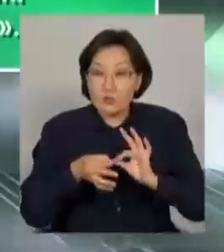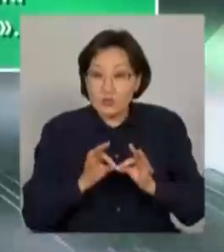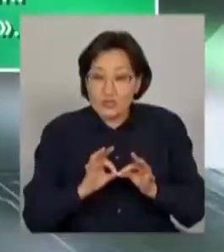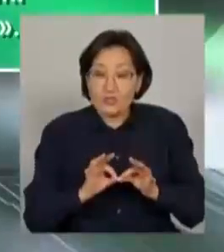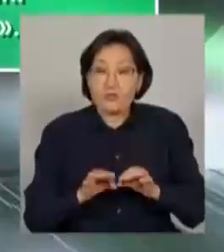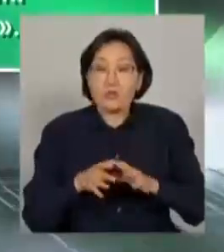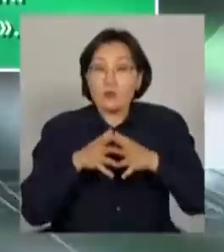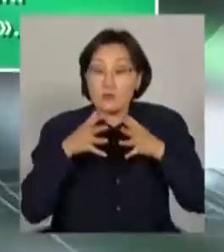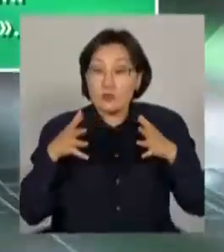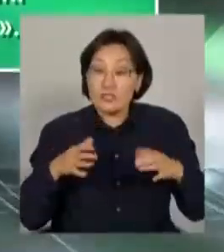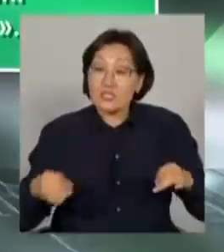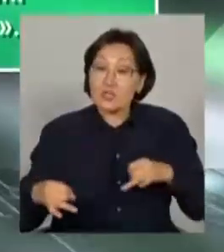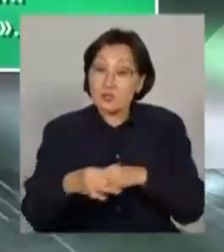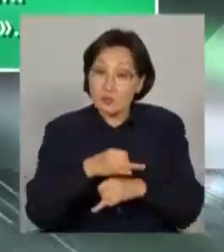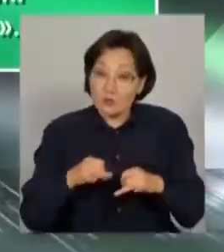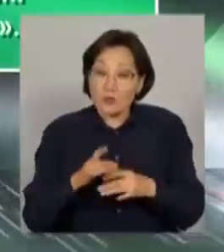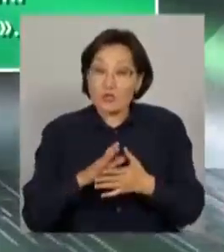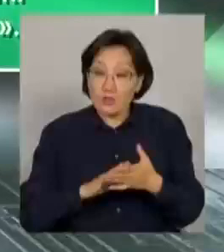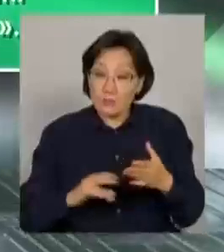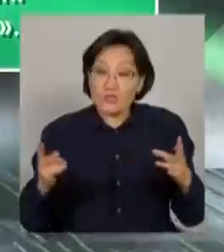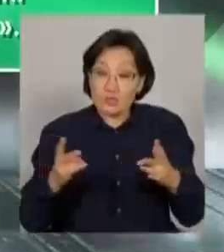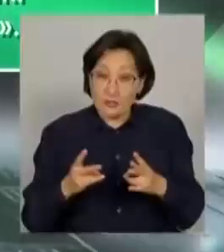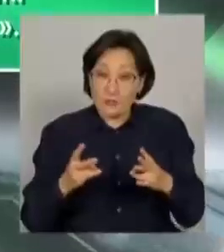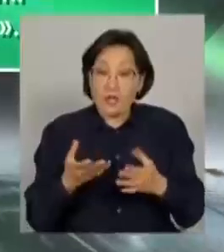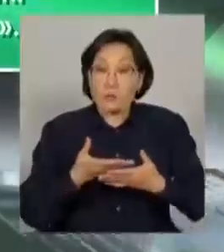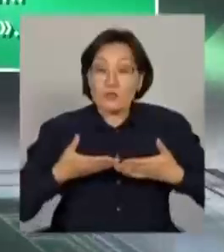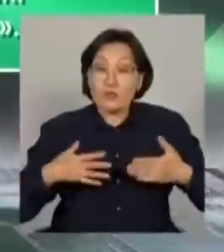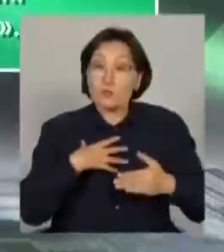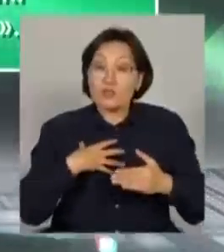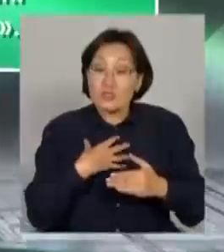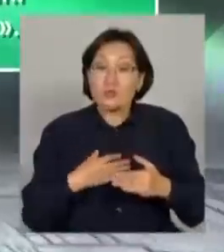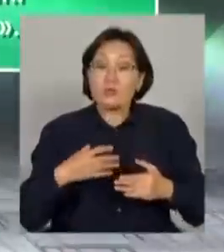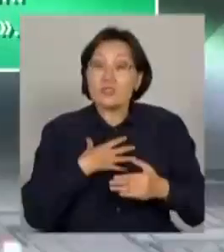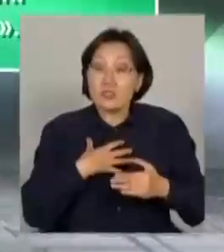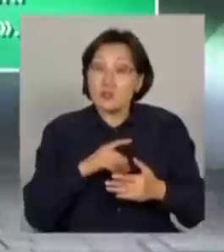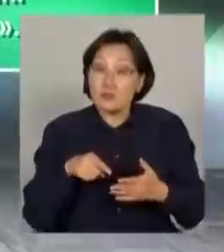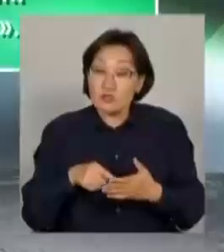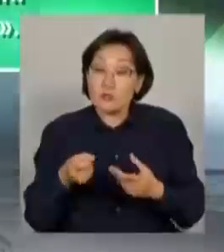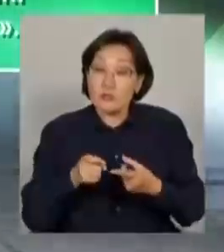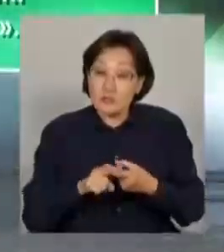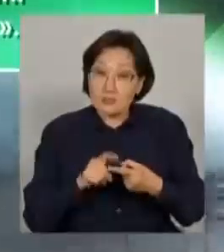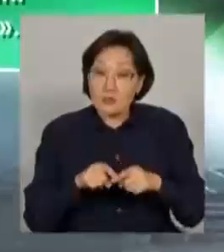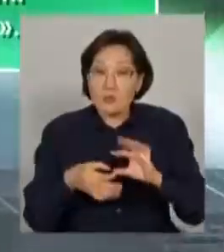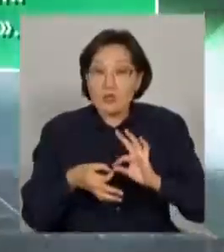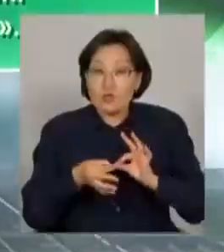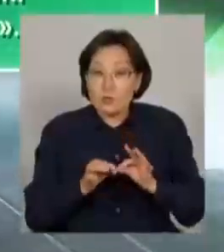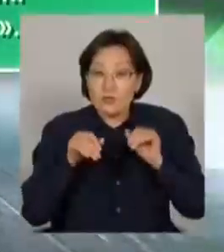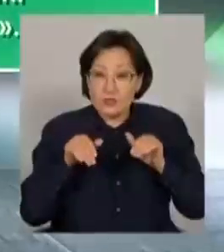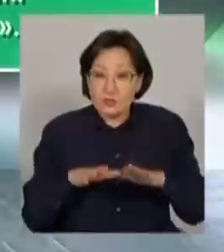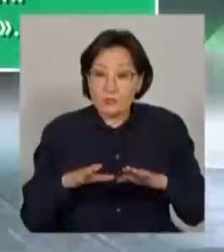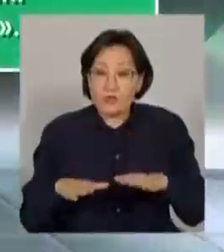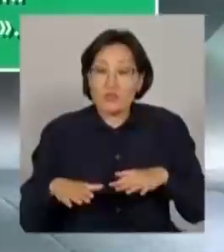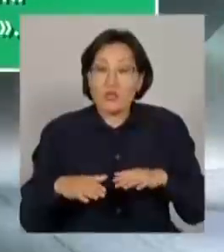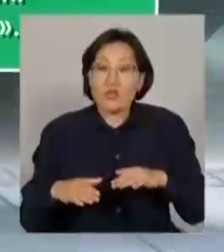егжей-тегжейлі, кең ауқымды талқылауларды жалғастыруымыз керек. Біз маңызды стратегиялық мәселелерге қатысты түпкі шешімді